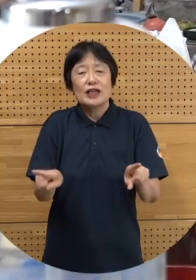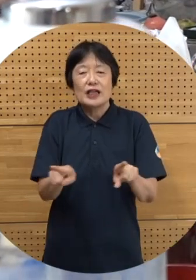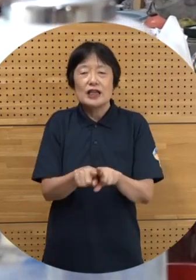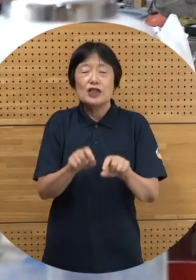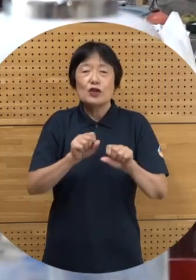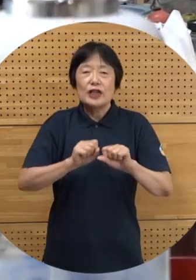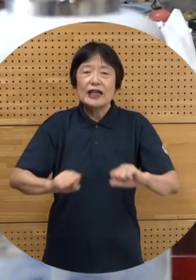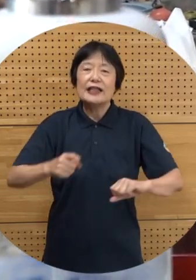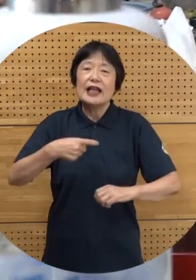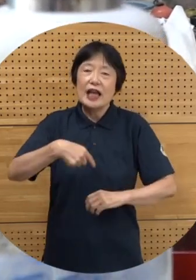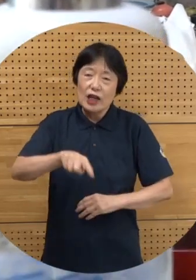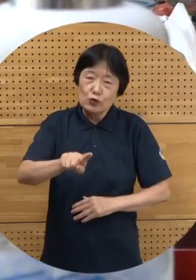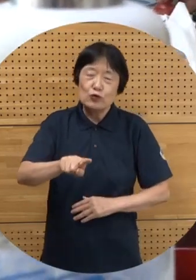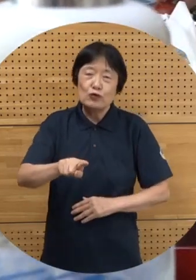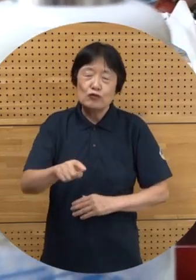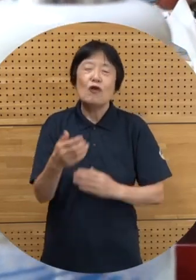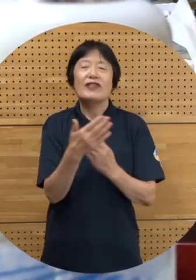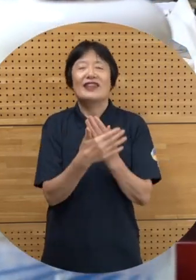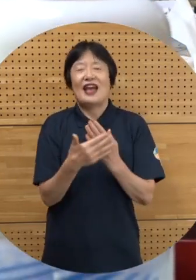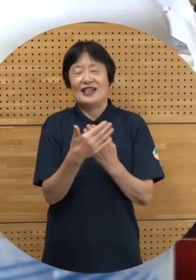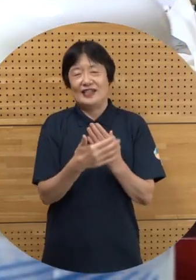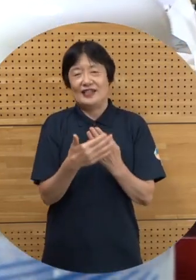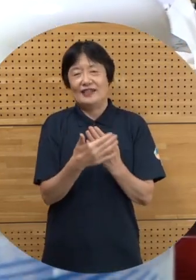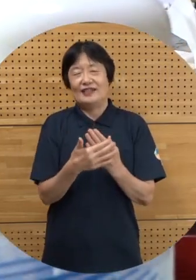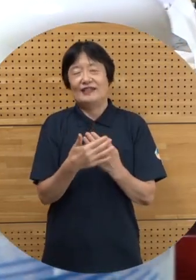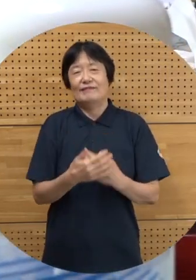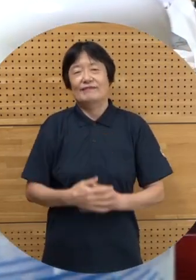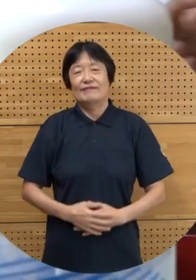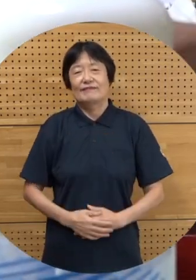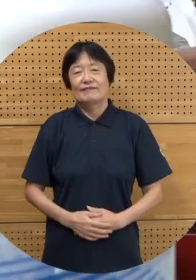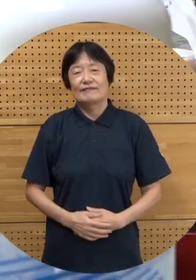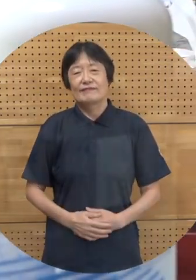ていうことを一番大事にしています。